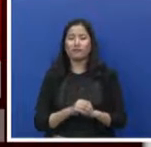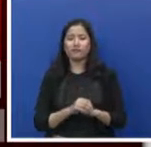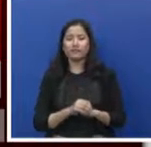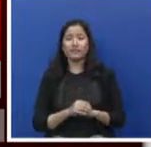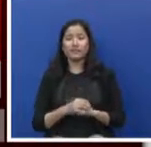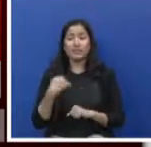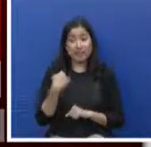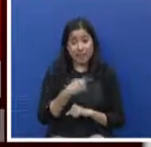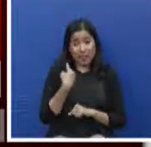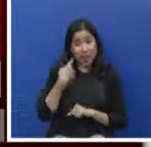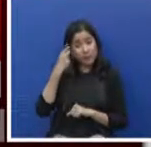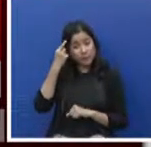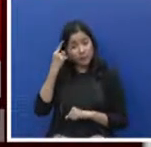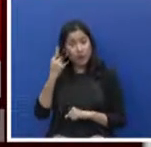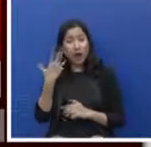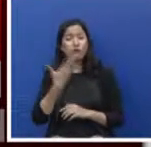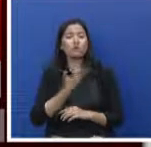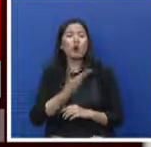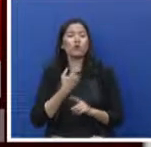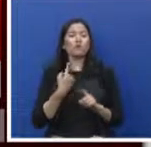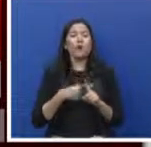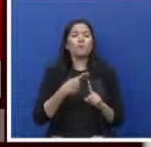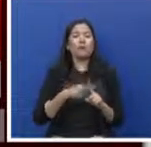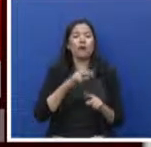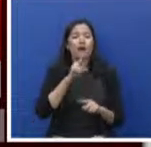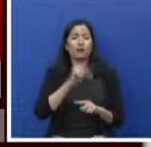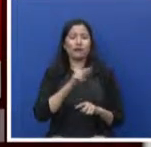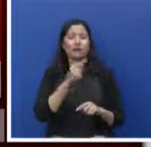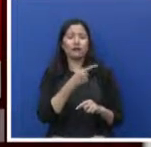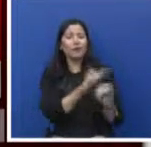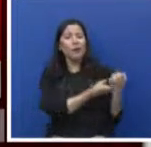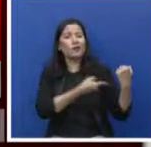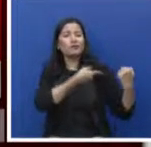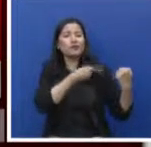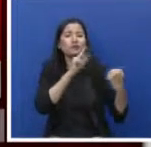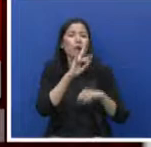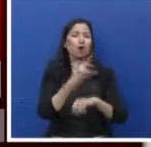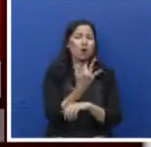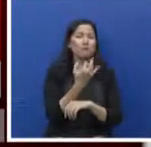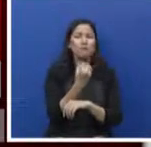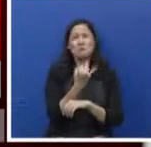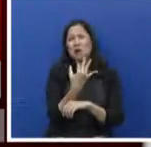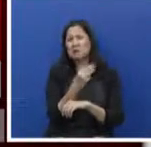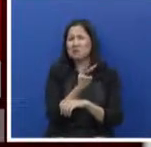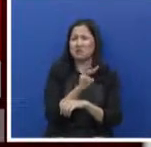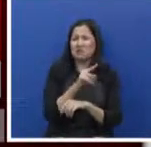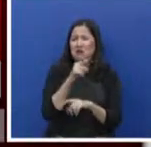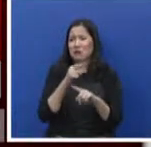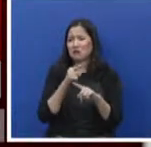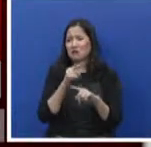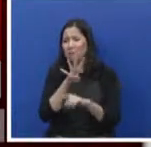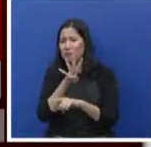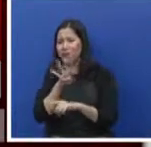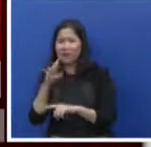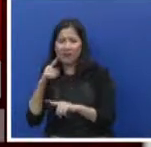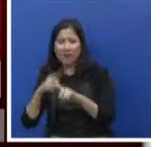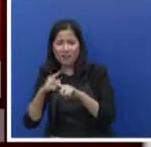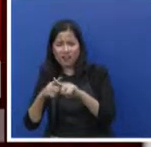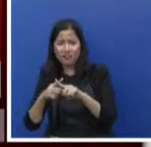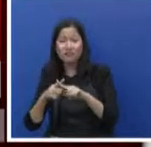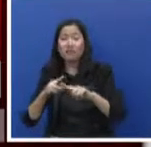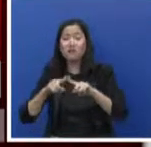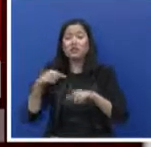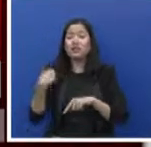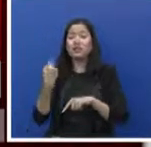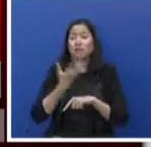kita rencana akan meningkatkan kapasitas kita di yang kemayoran itu sampai naik mungkin 3-4 kali bahkan 5 kali. Tapi karena kita